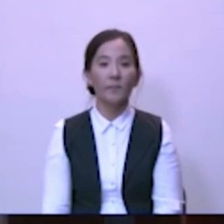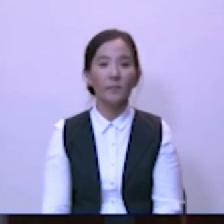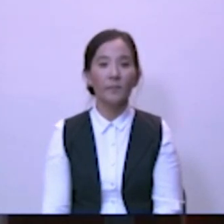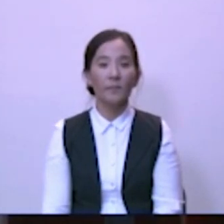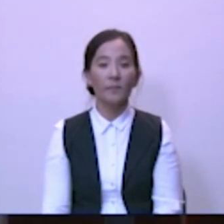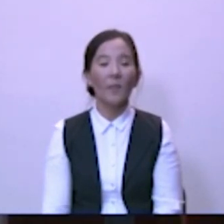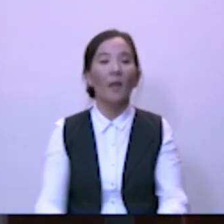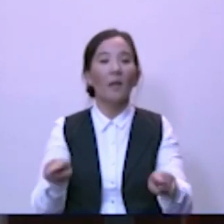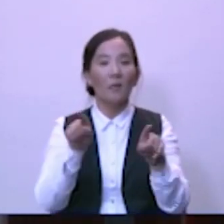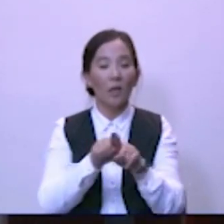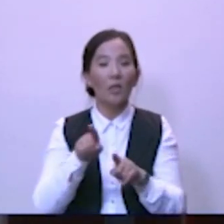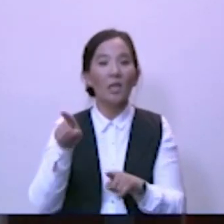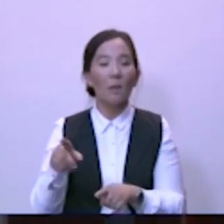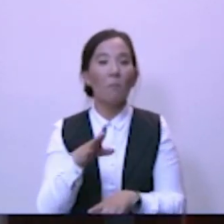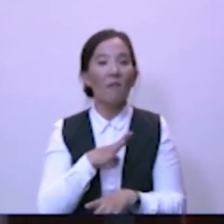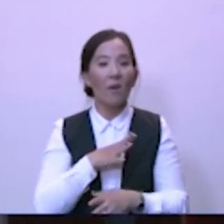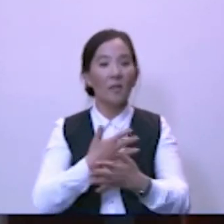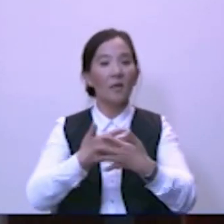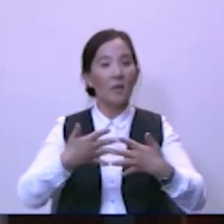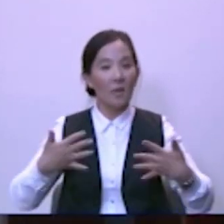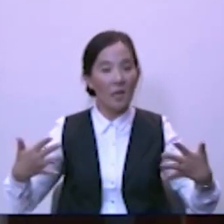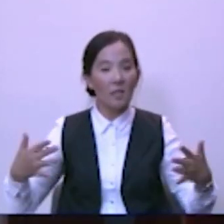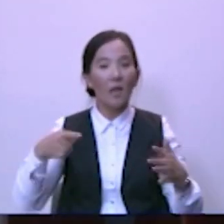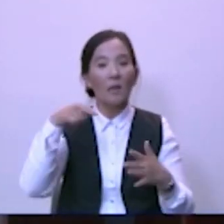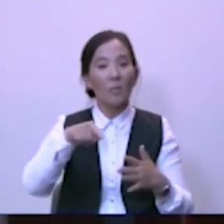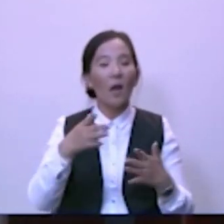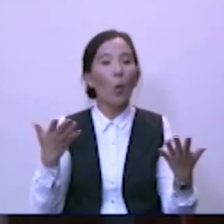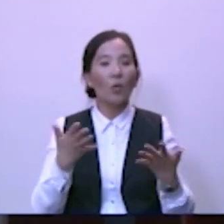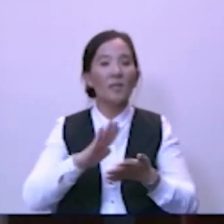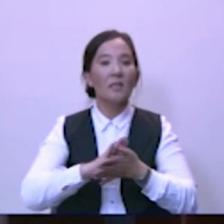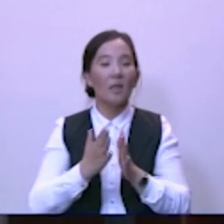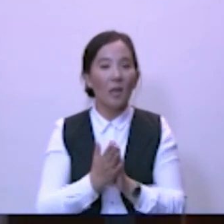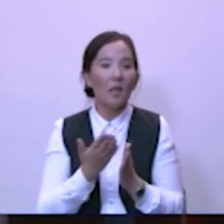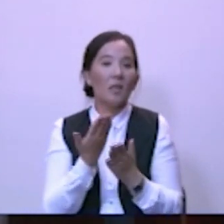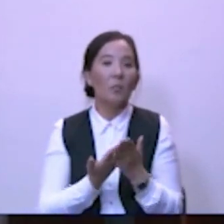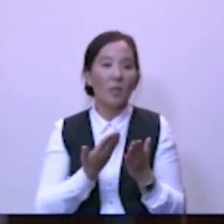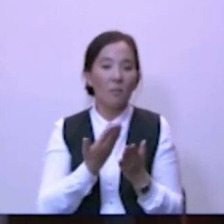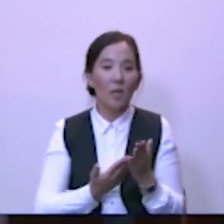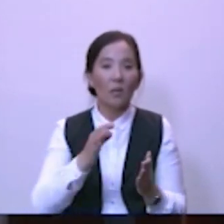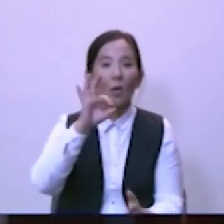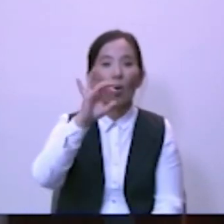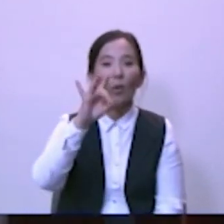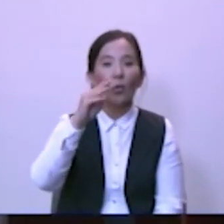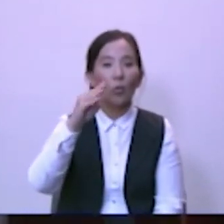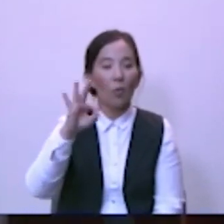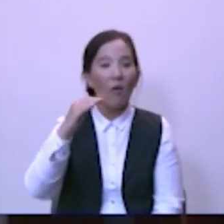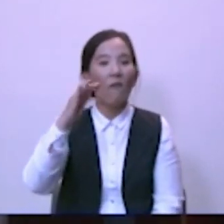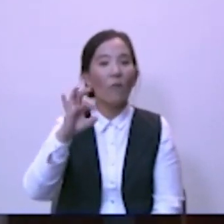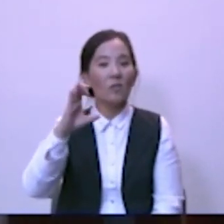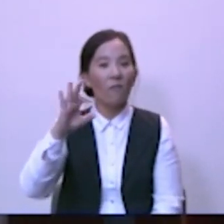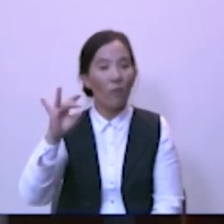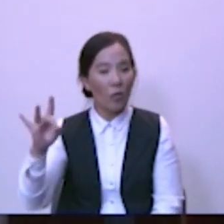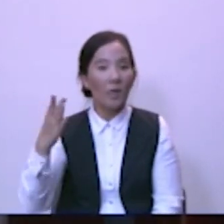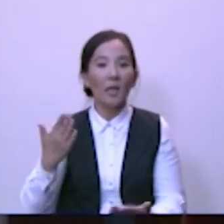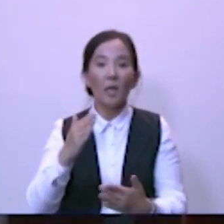также они бывают разные по агрегатному состоянию например такие кислоты как ортофосфорной или борна и